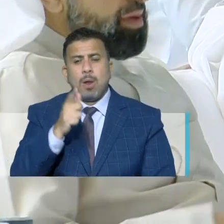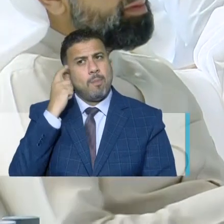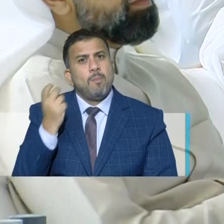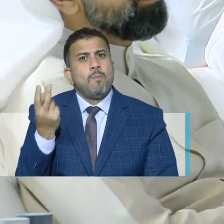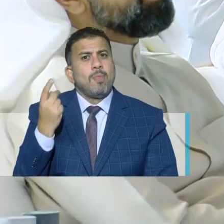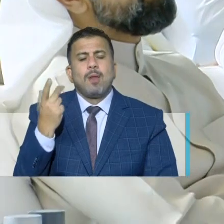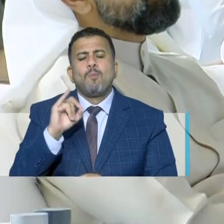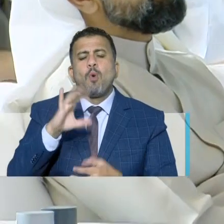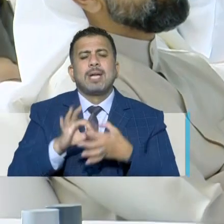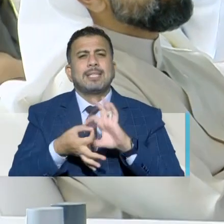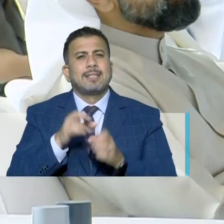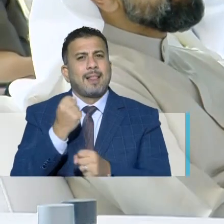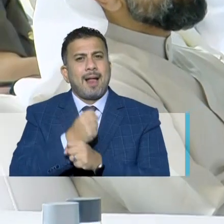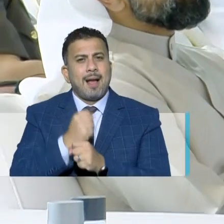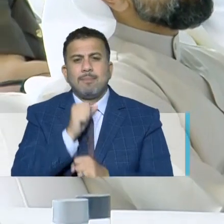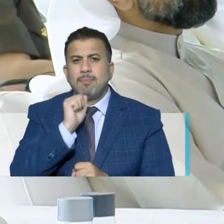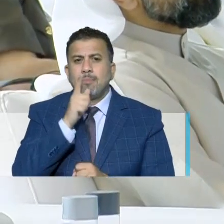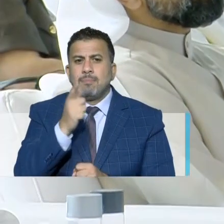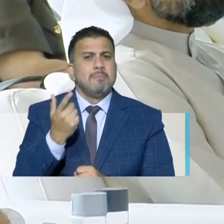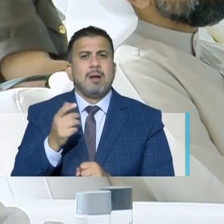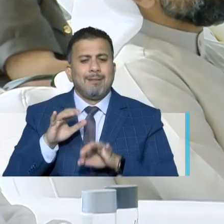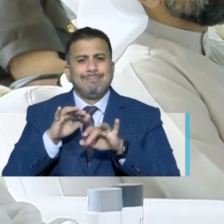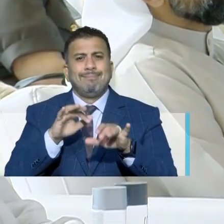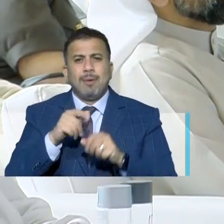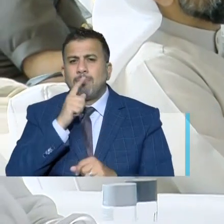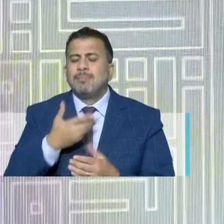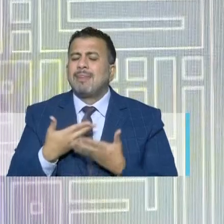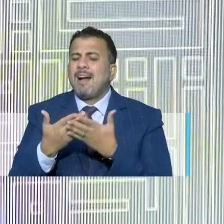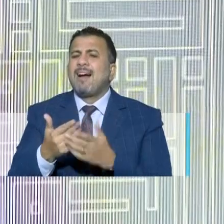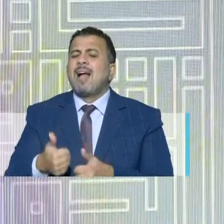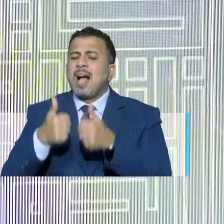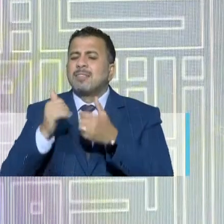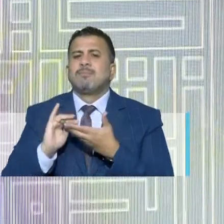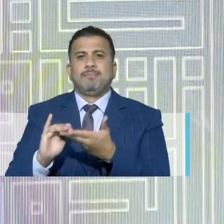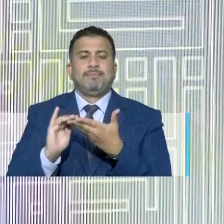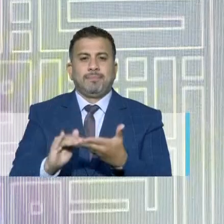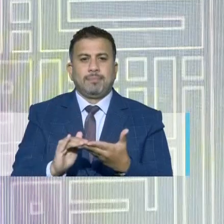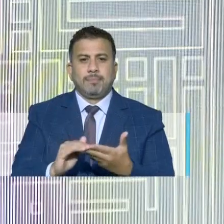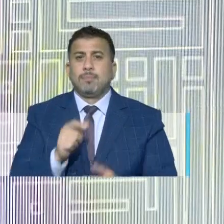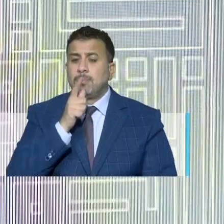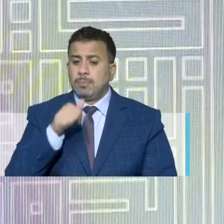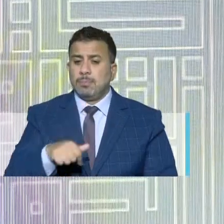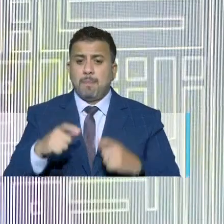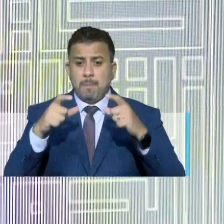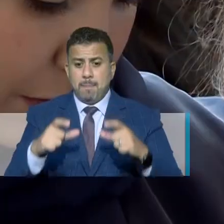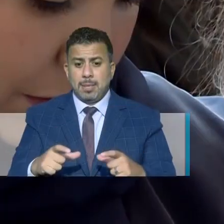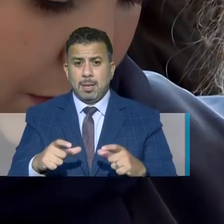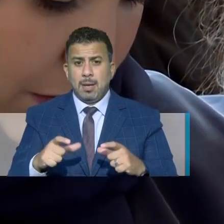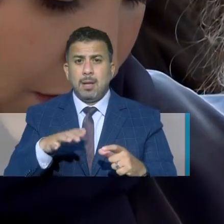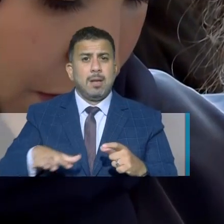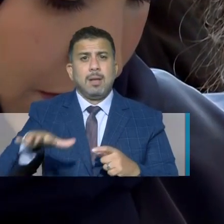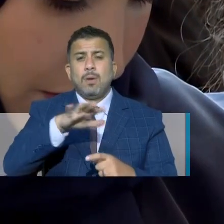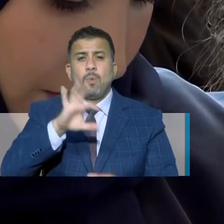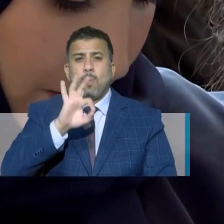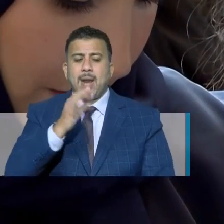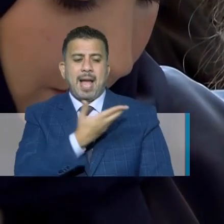المؤسسات العامله مع اللاجئين والرام لتحسين واقعهم فما تمر به المنطقه اليوم وخاصه على اهلنا